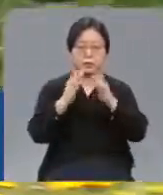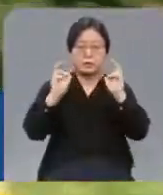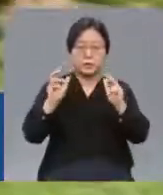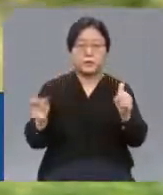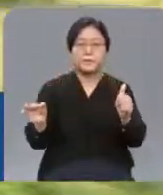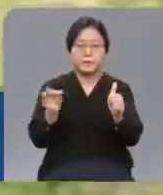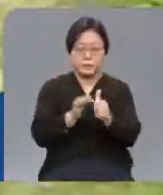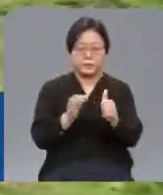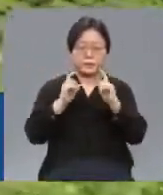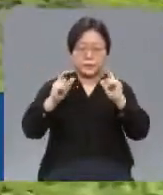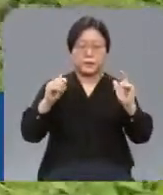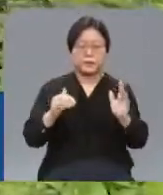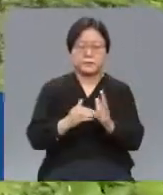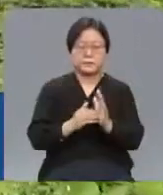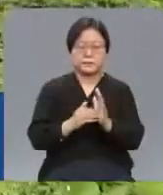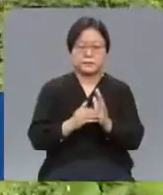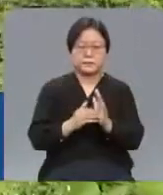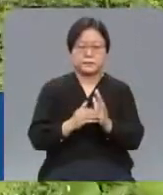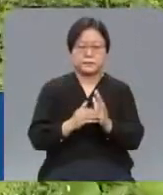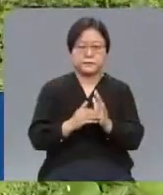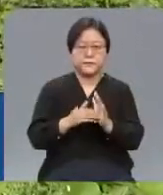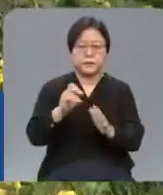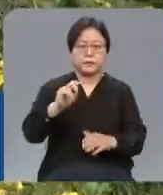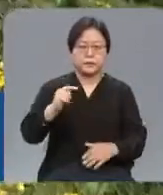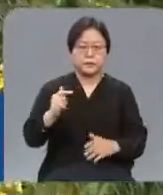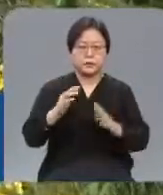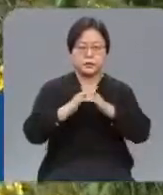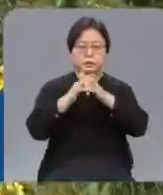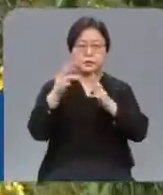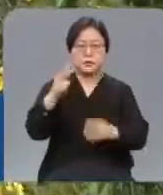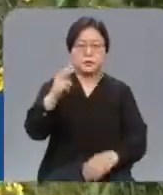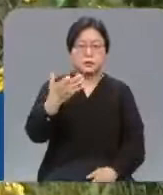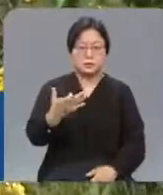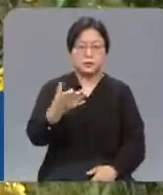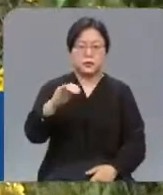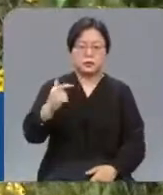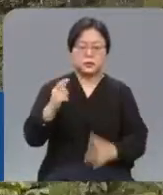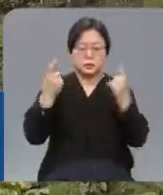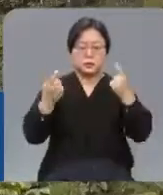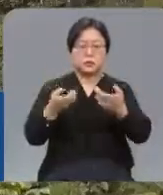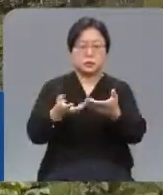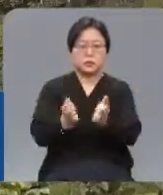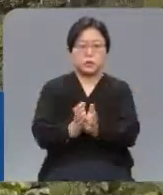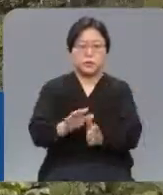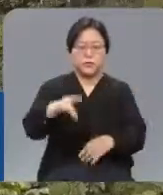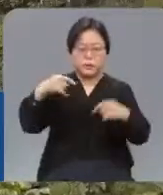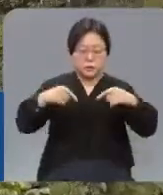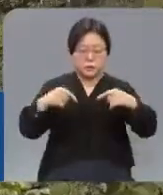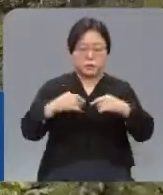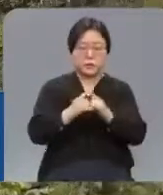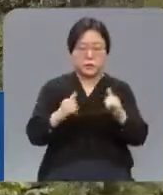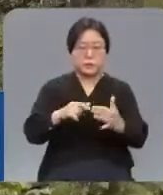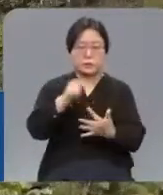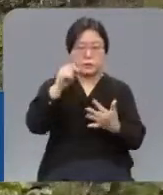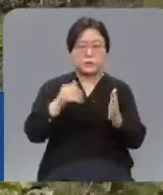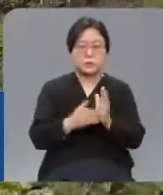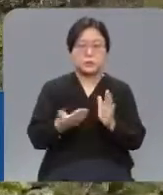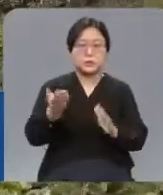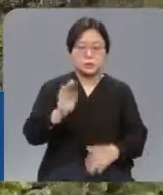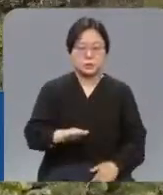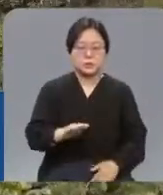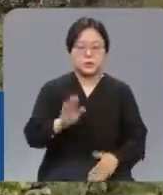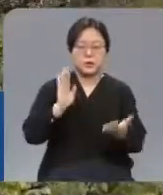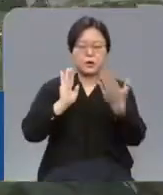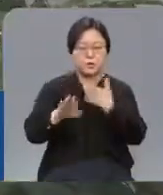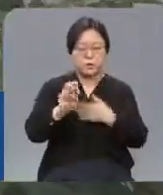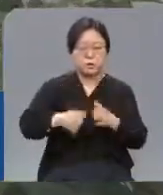돌려주라고 판결했다 고 밝혔습니다 서진 건설은 2019년 어등산 관광단지 우선협상대상자로 선정돼 찜한